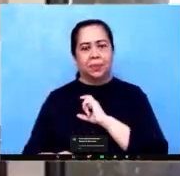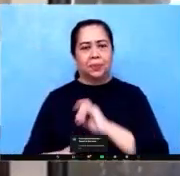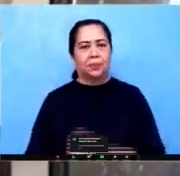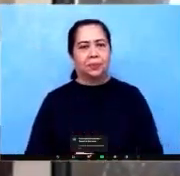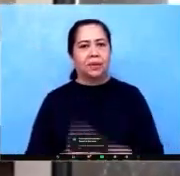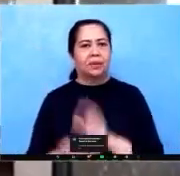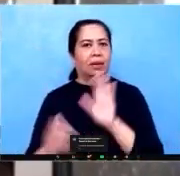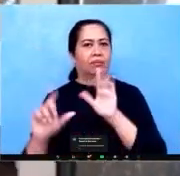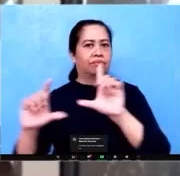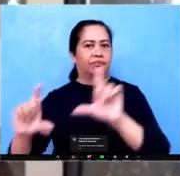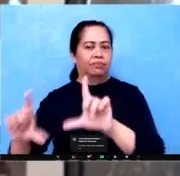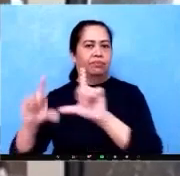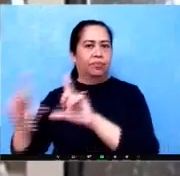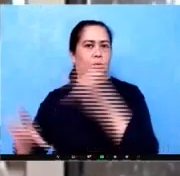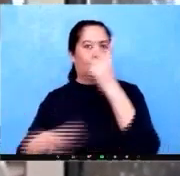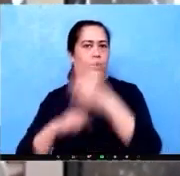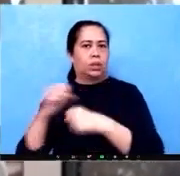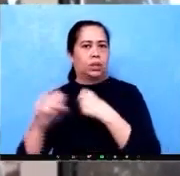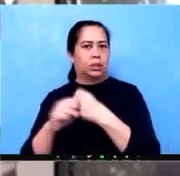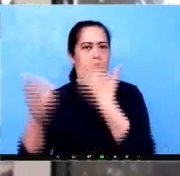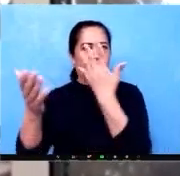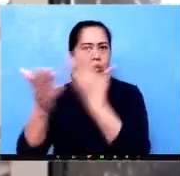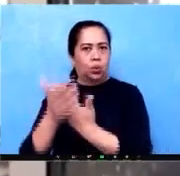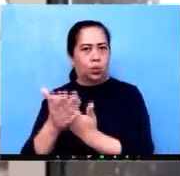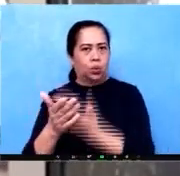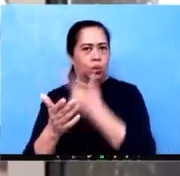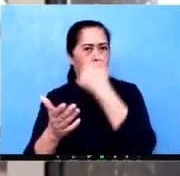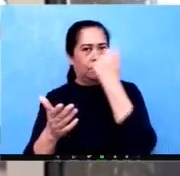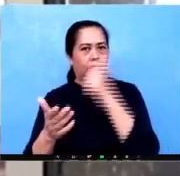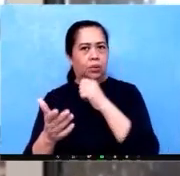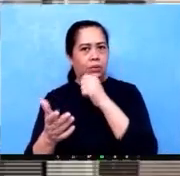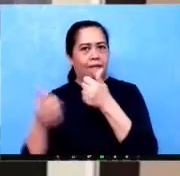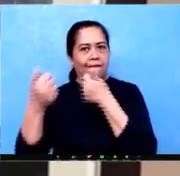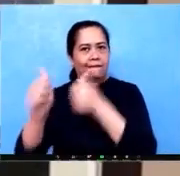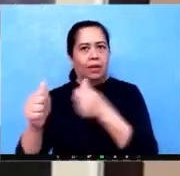sa 2 taong pagkakakulong dahil sa hindi pagsunod sa health